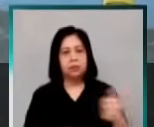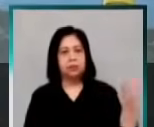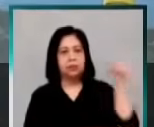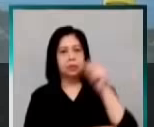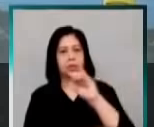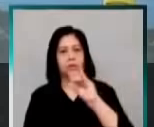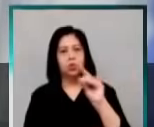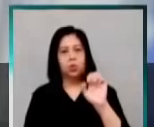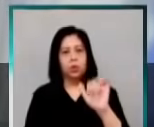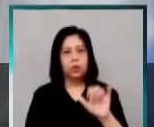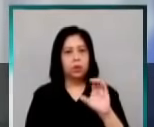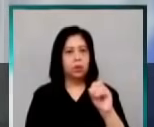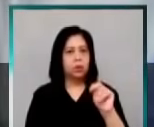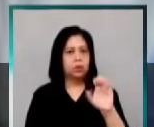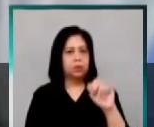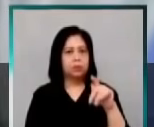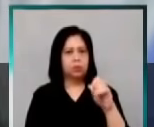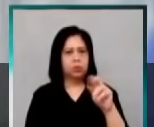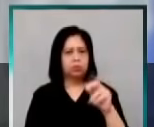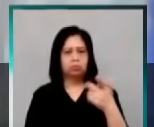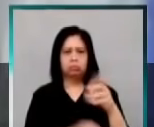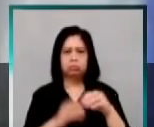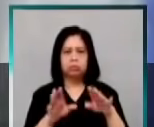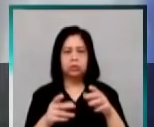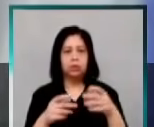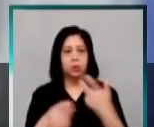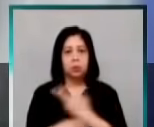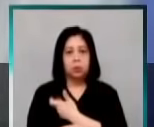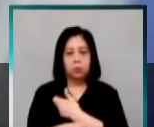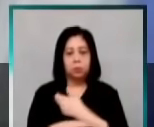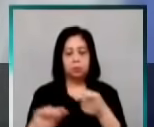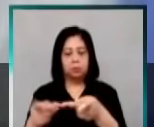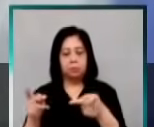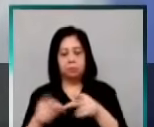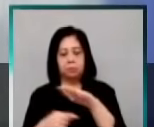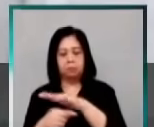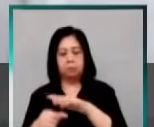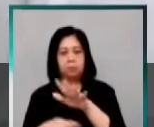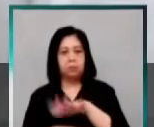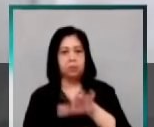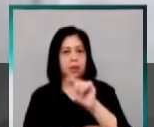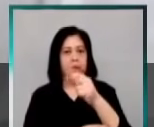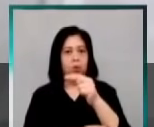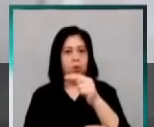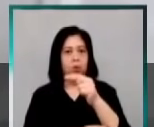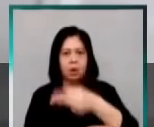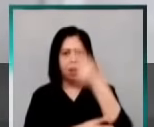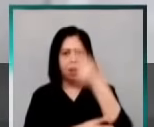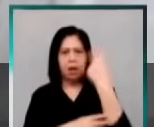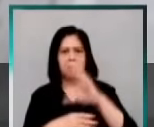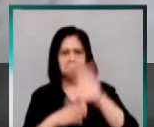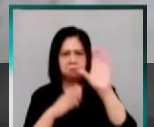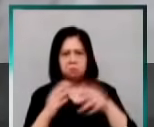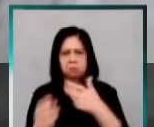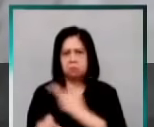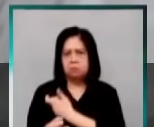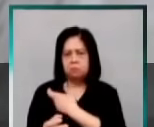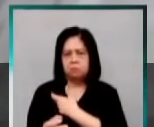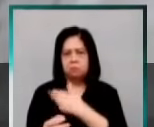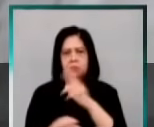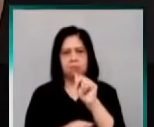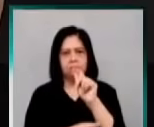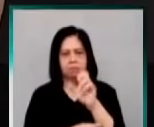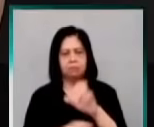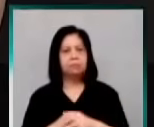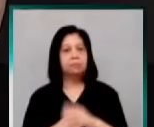Concepcion, na ipatupad ang bakuna bubble sa mga LGU sa Metro Manila na may mataas na vaccination rate. Gaya ni Concepcion, naniniwala